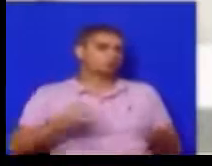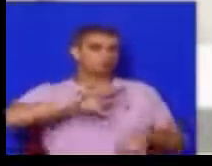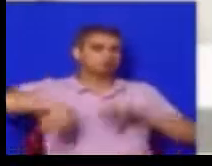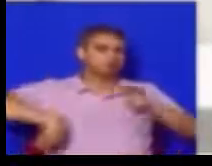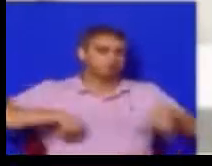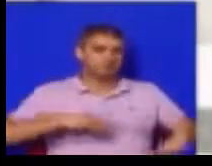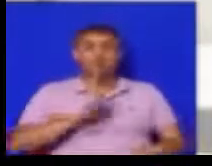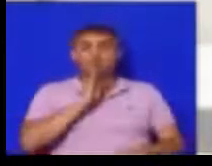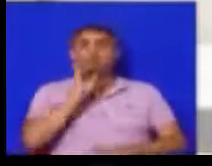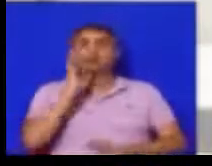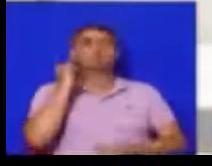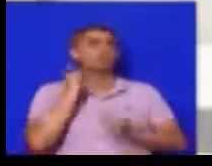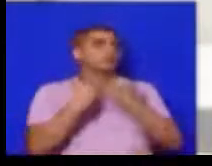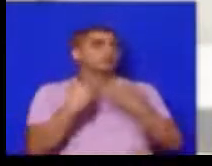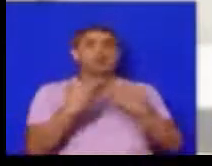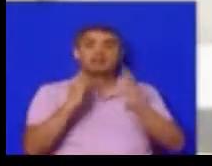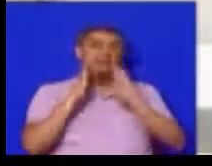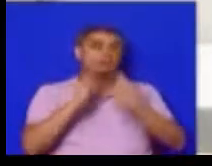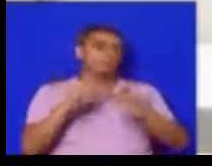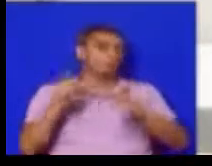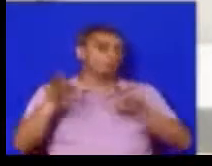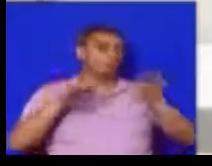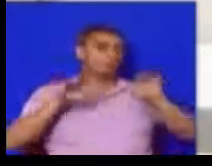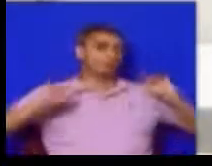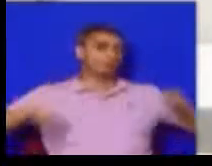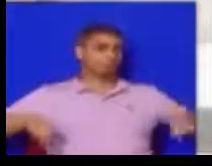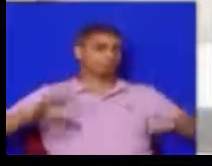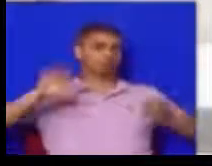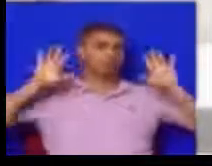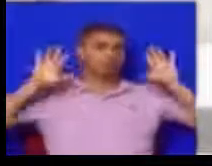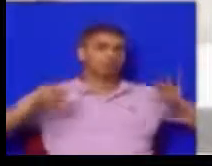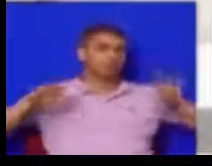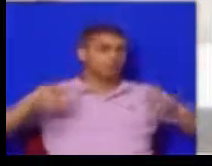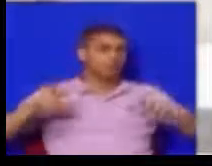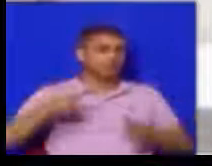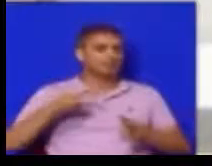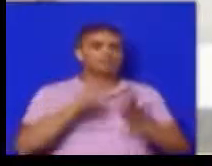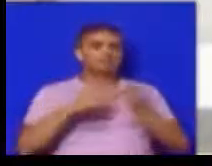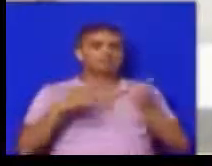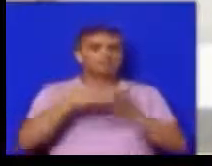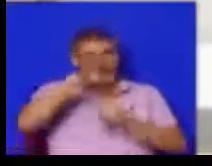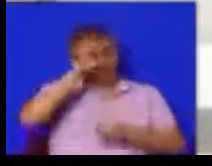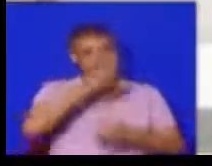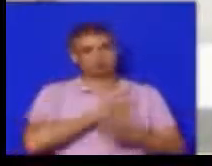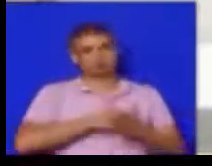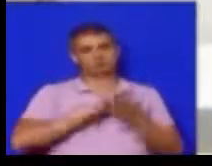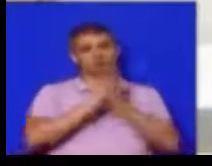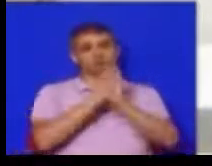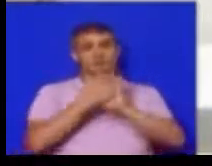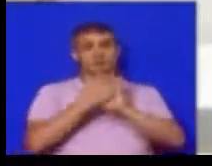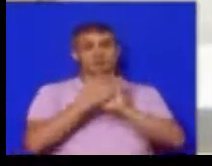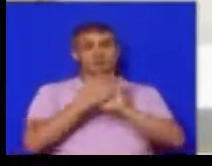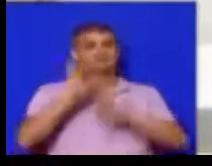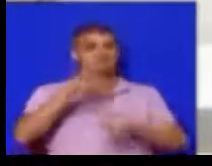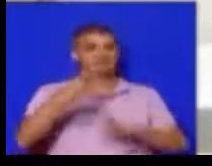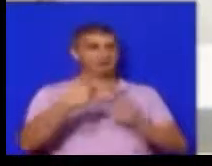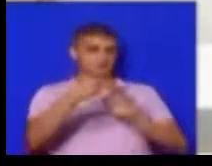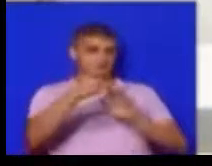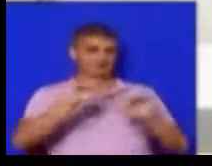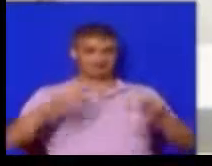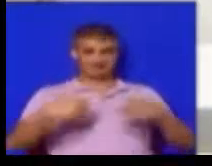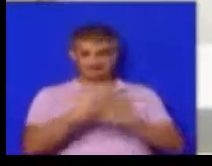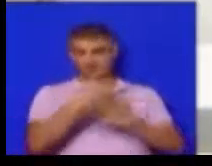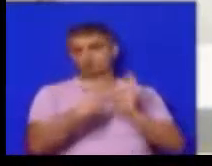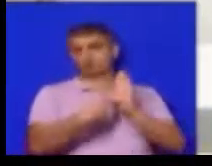בעיות קשות של אי אמון במשטר האסלאמי, ולכן העם האיראני רוצה שינוי, ורוחני מבטא את זה. האם יש